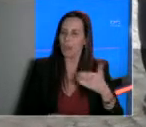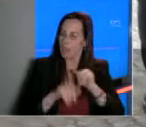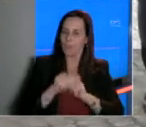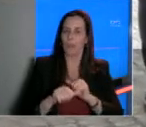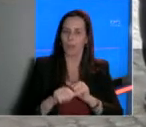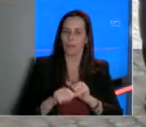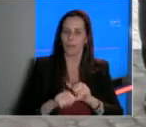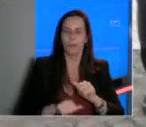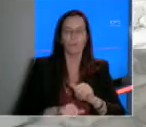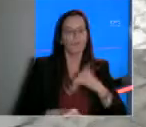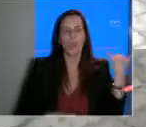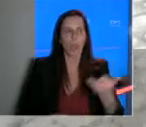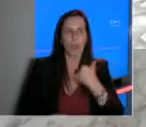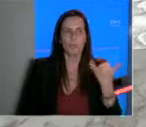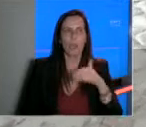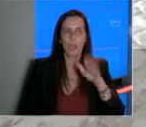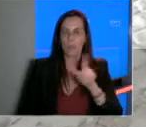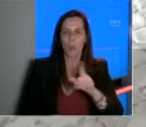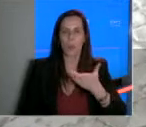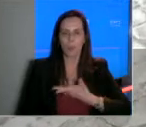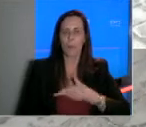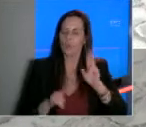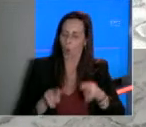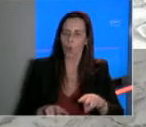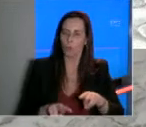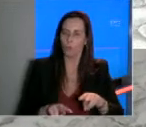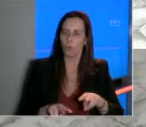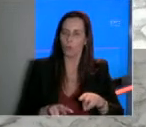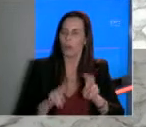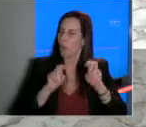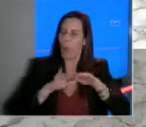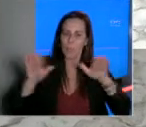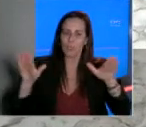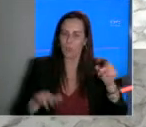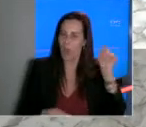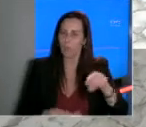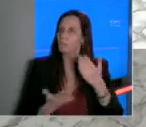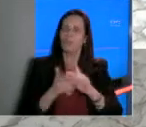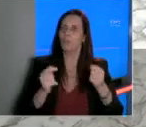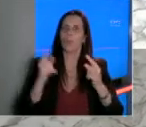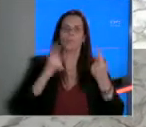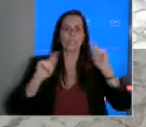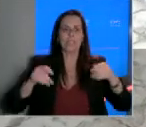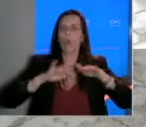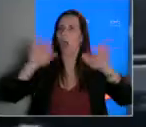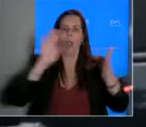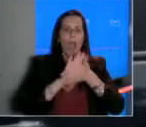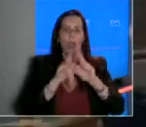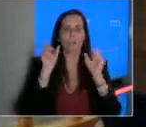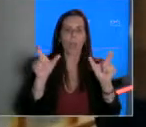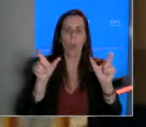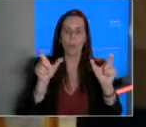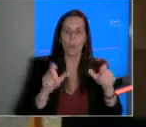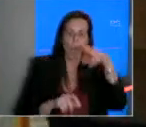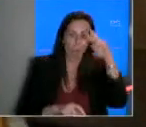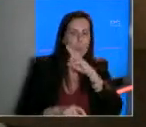שלהם, ובכל רגע נתון, גם אם הם לא התכוונו, הם יכלו לעלות על מטוס ולבוא, פתאום סגרנו את שערי הארץ בפניהם,